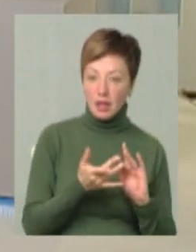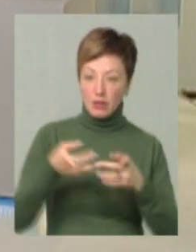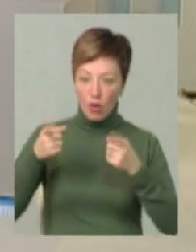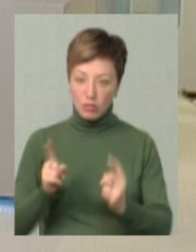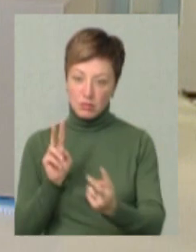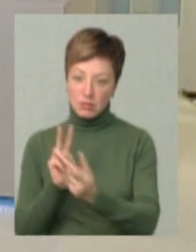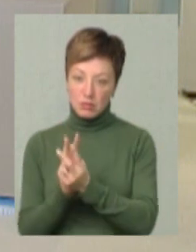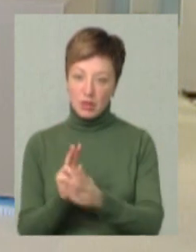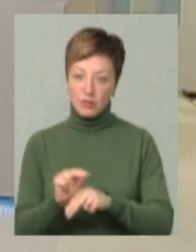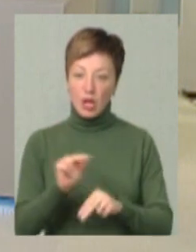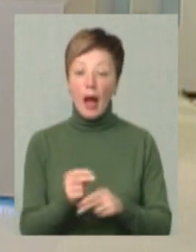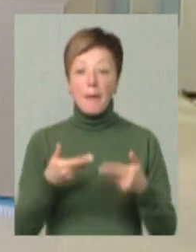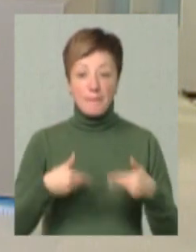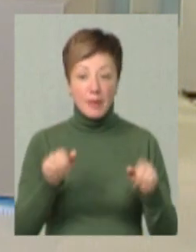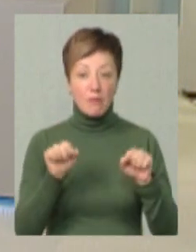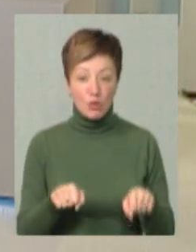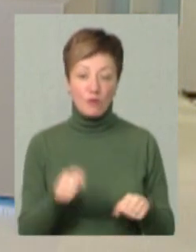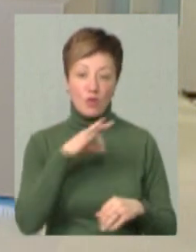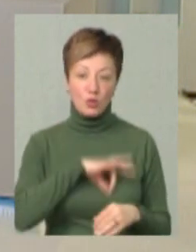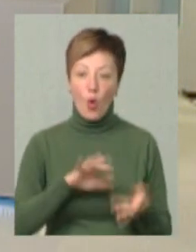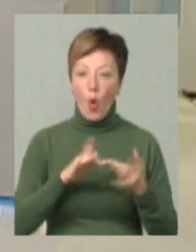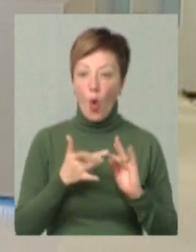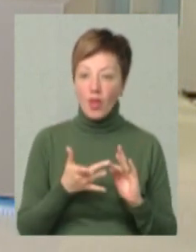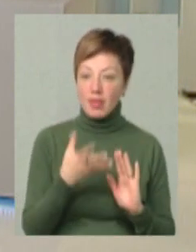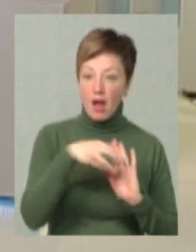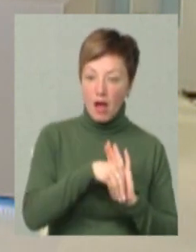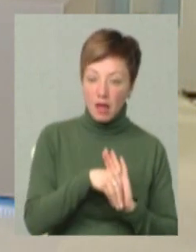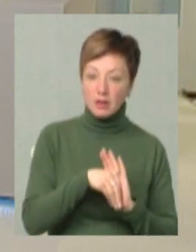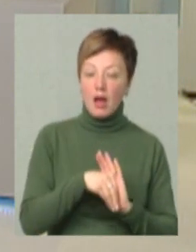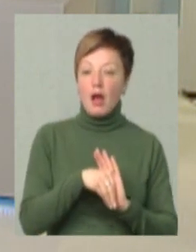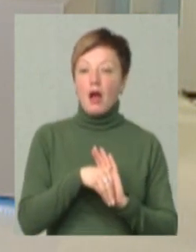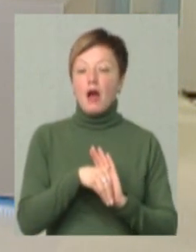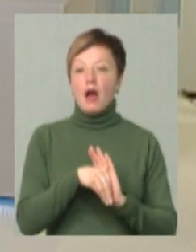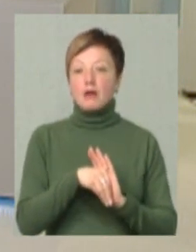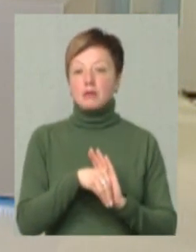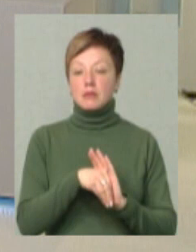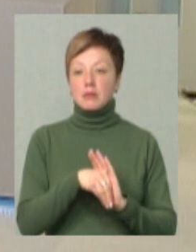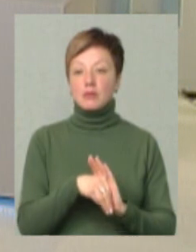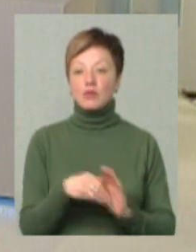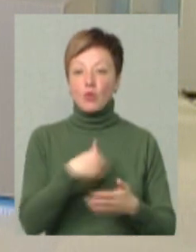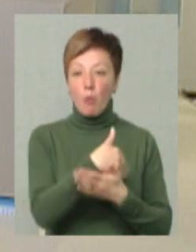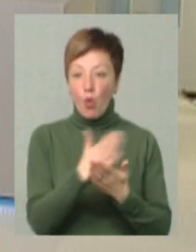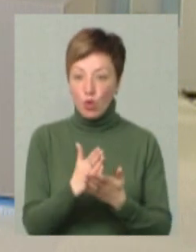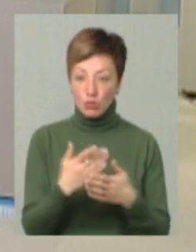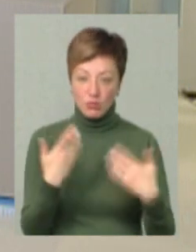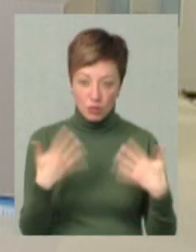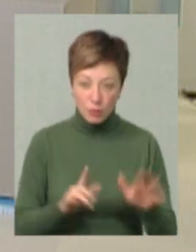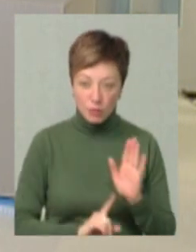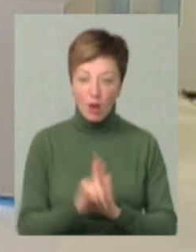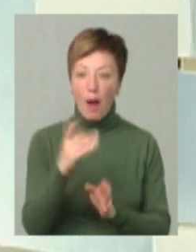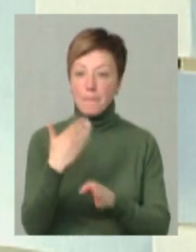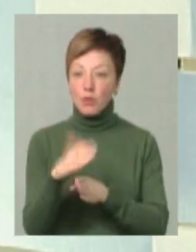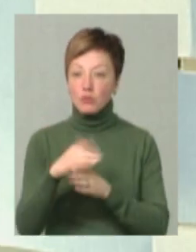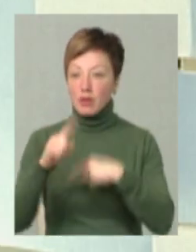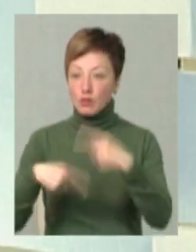І ми, маючи можливість використовувати онлайн компоненти, уже більшу частину послуг запустили. І зараз ми